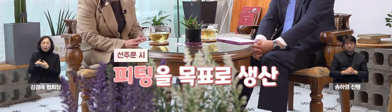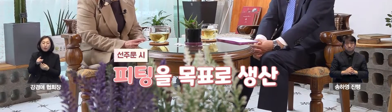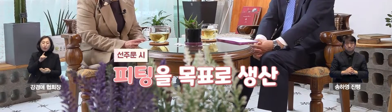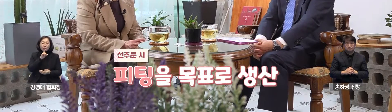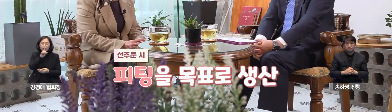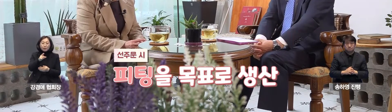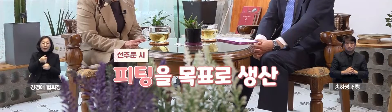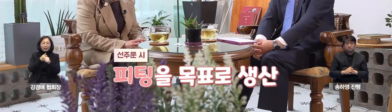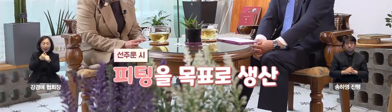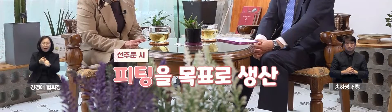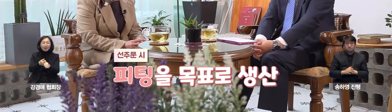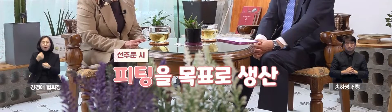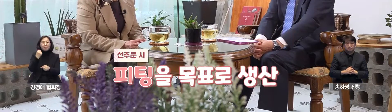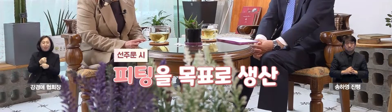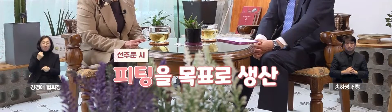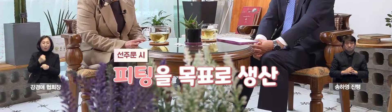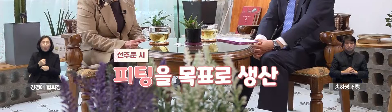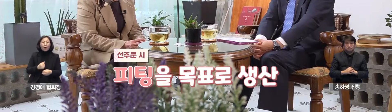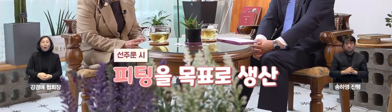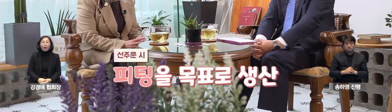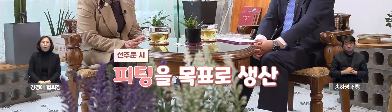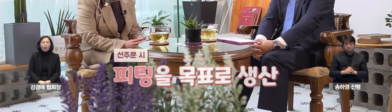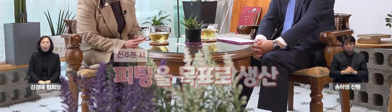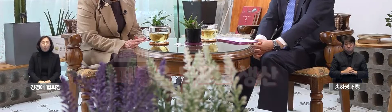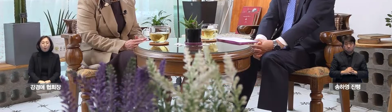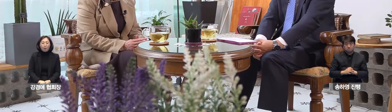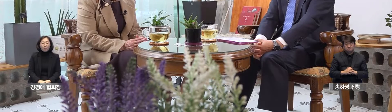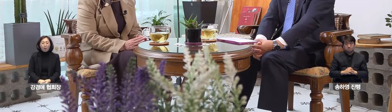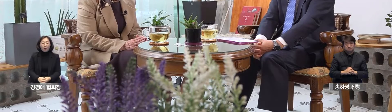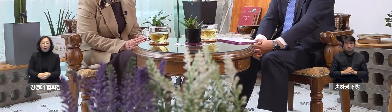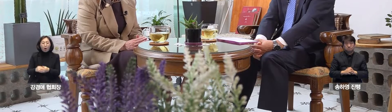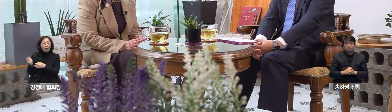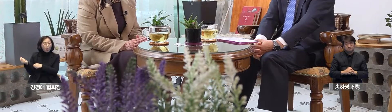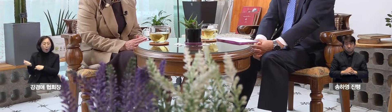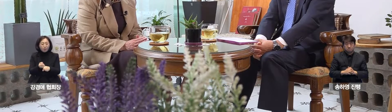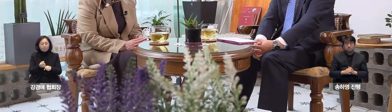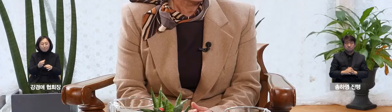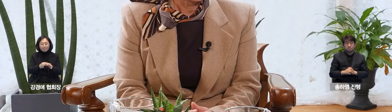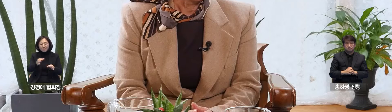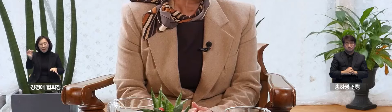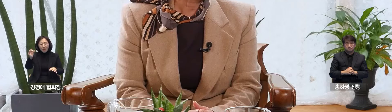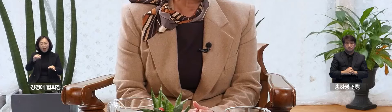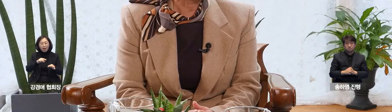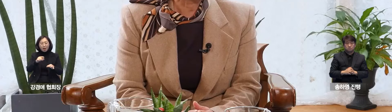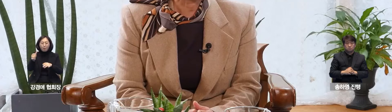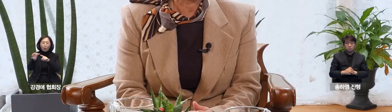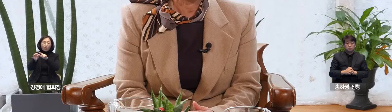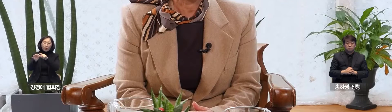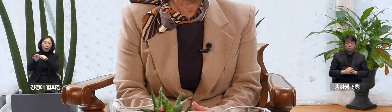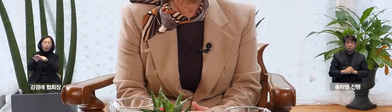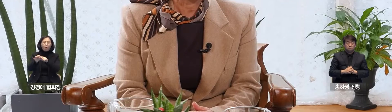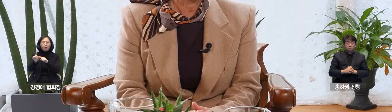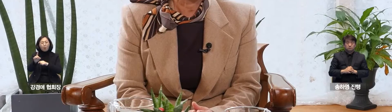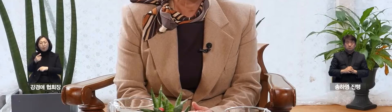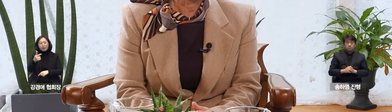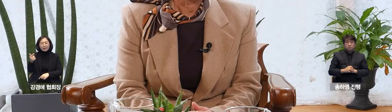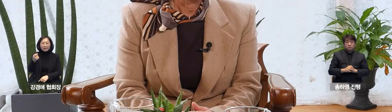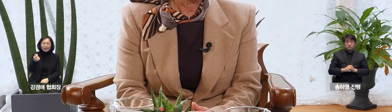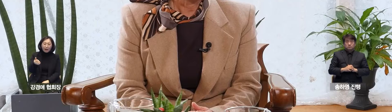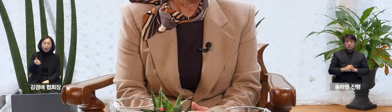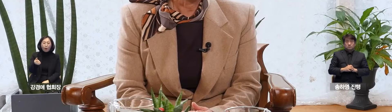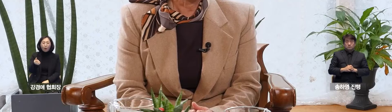그러니까 헤드 무게를 혹은 헤드의 각도를 처음 생각할 때부터 이 피팅에 초점을 두는 거예요.